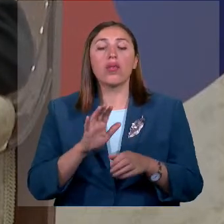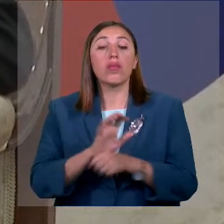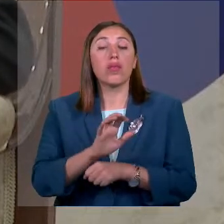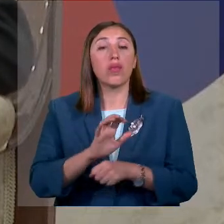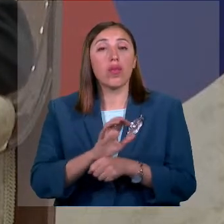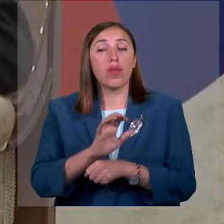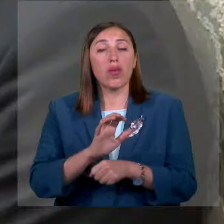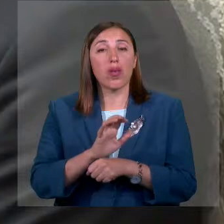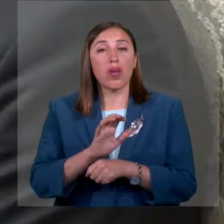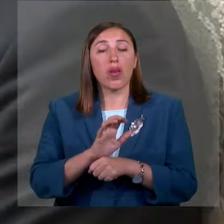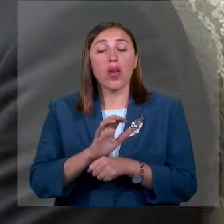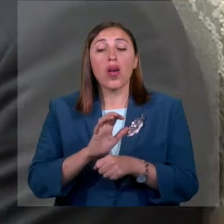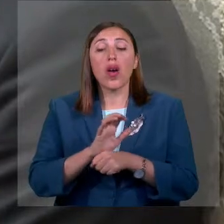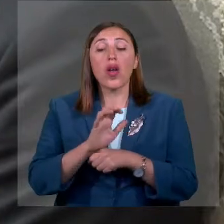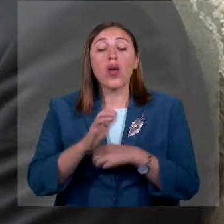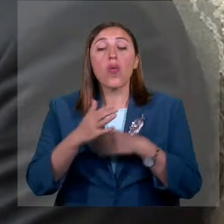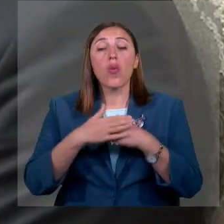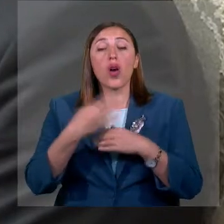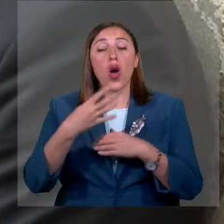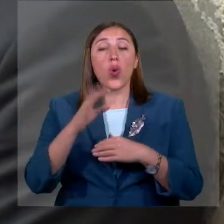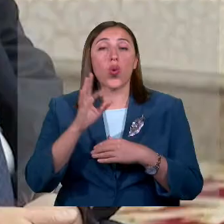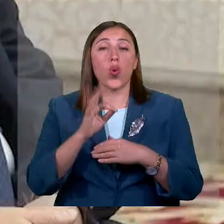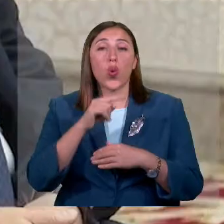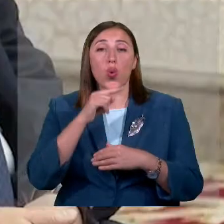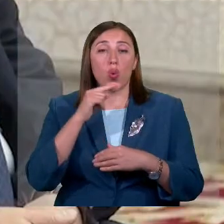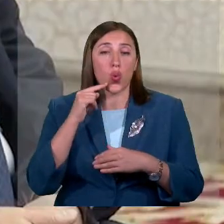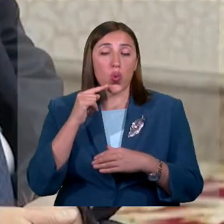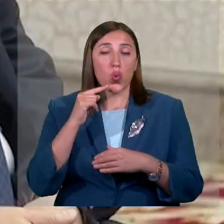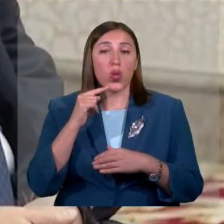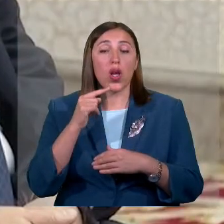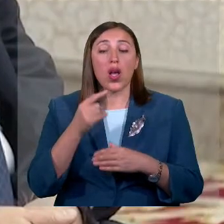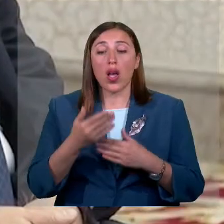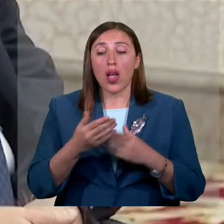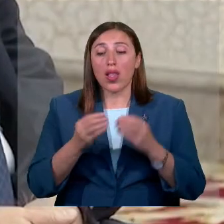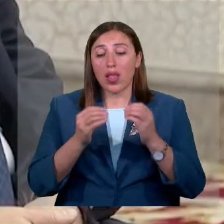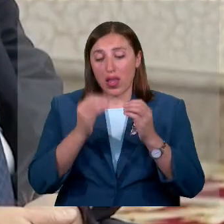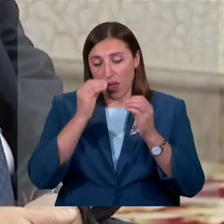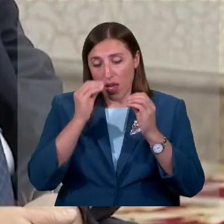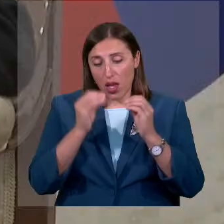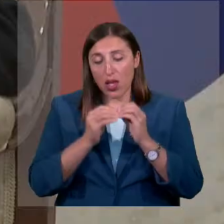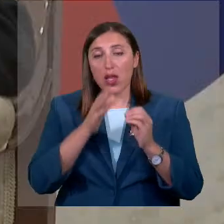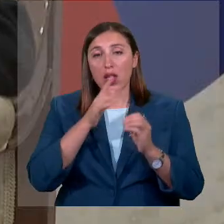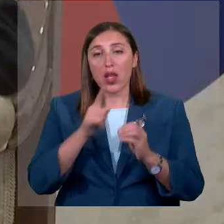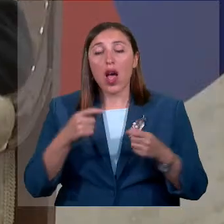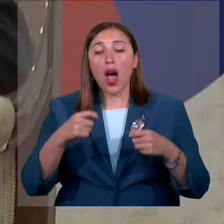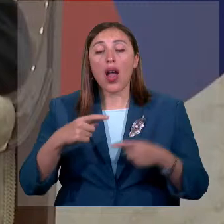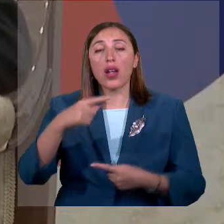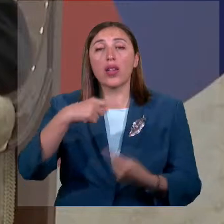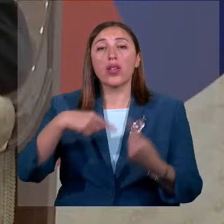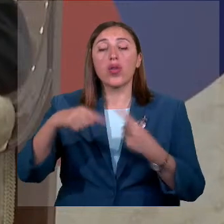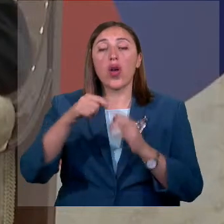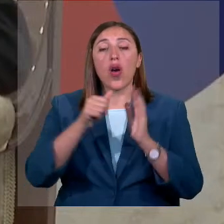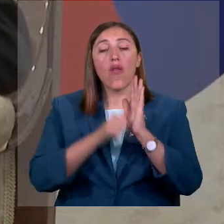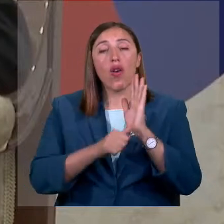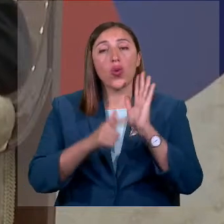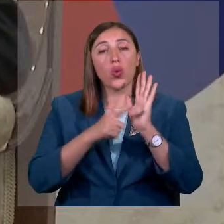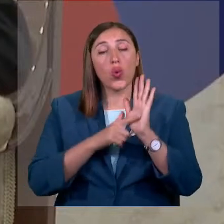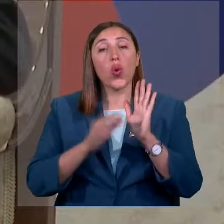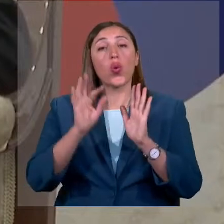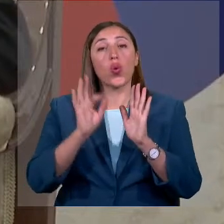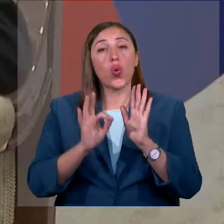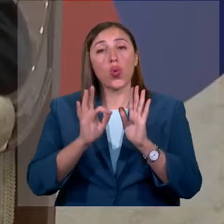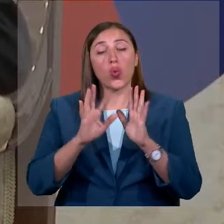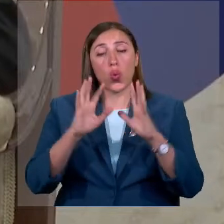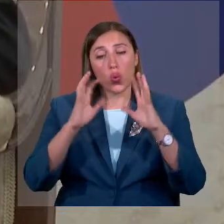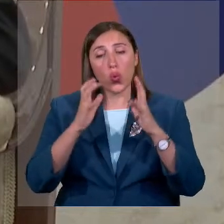ներդրողը, ներդրումների մոտ 40%-ը։ Այս տարվա առաջին 10 ամիսներին մեր առևտրաշրջանառությունը եղել է 67%,